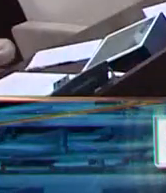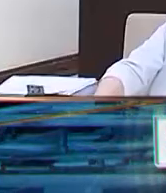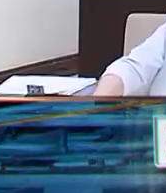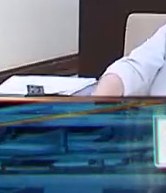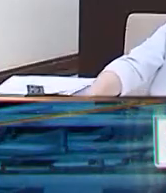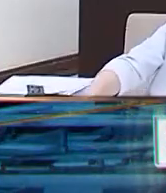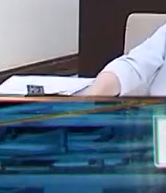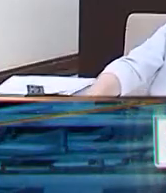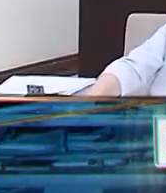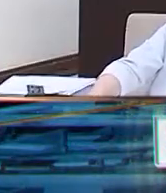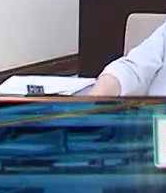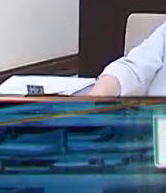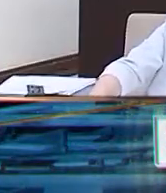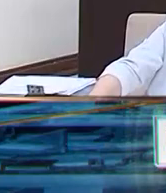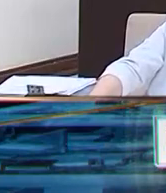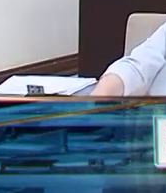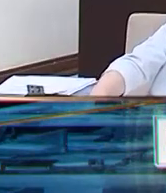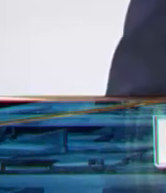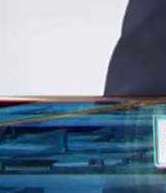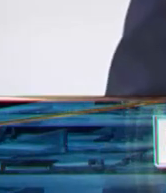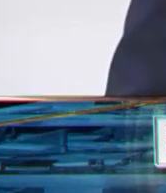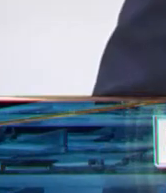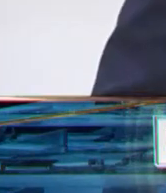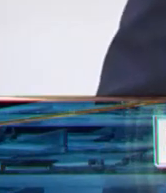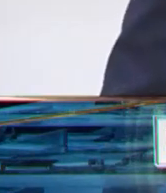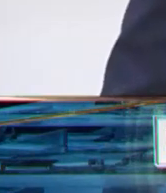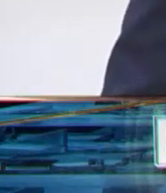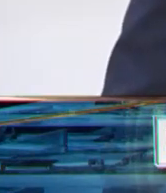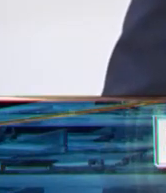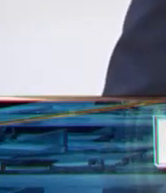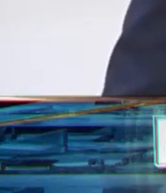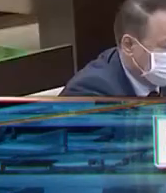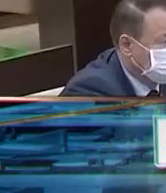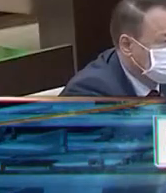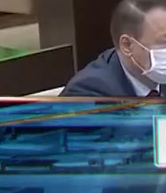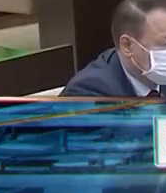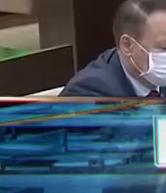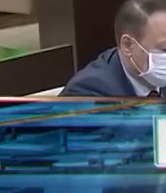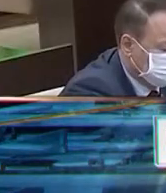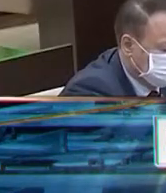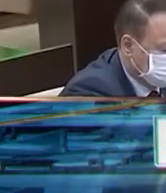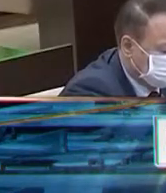Халық денсаулығы туралы кодекс қайта қаралуда. Мәжіліс мақұлдаған құжатты сенат тағы бір пысықтауға жіберді.